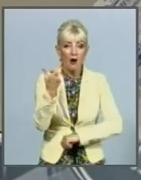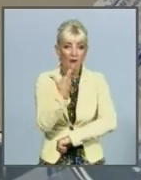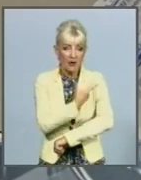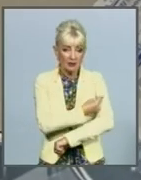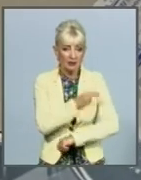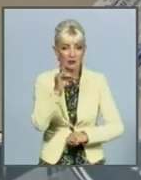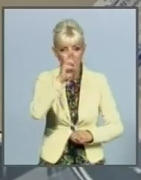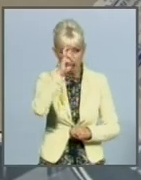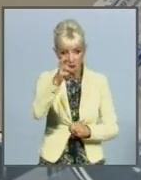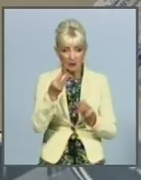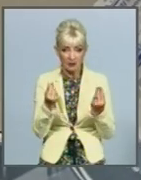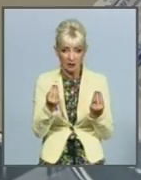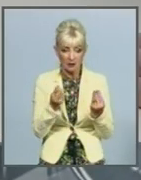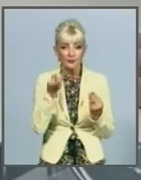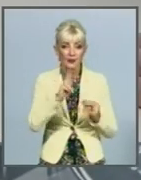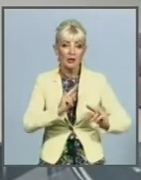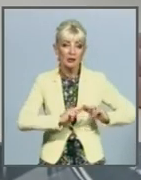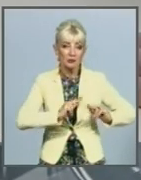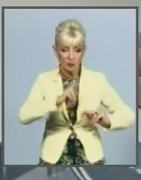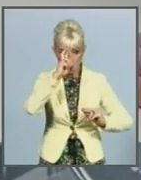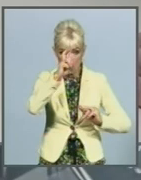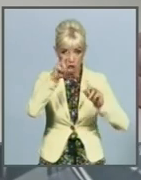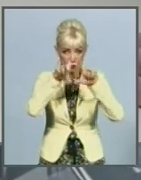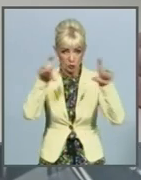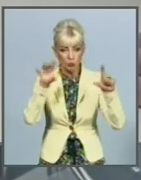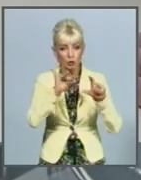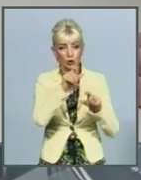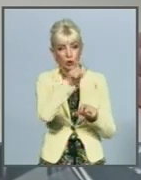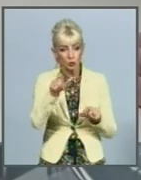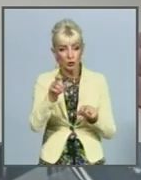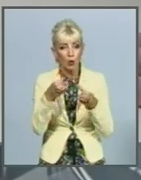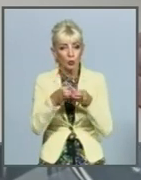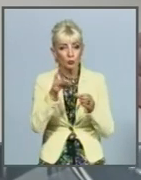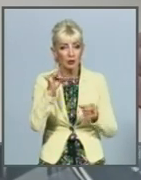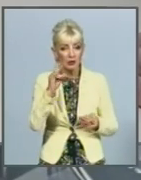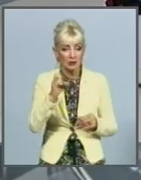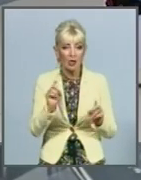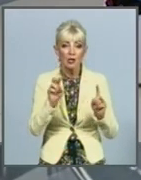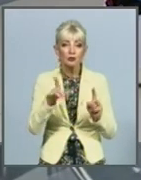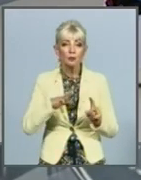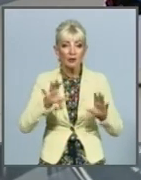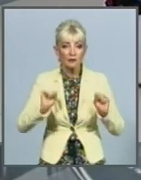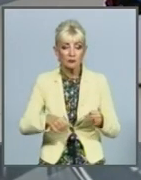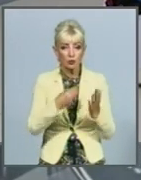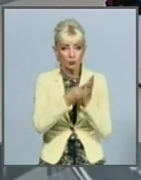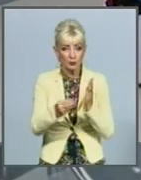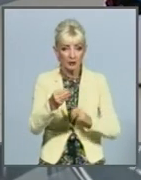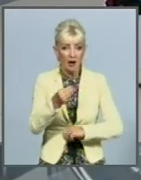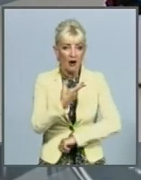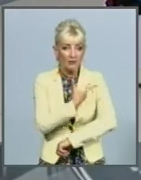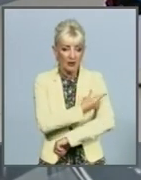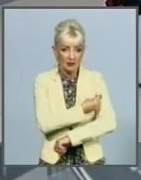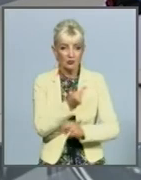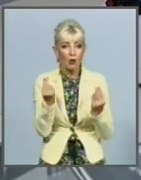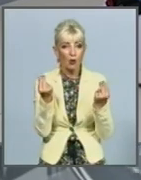за державний кошт для працівників держструктур і людей з груп ризику. А також, щоб була можливість закупити вакцини